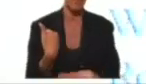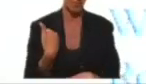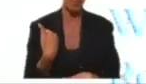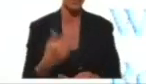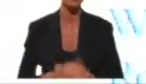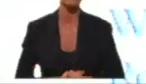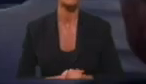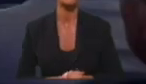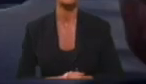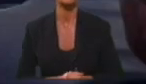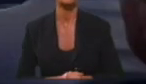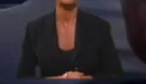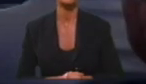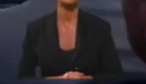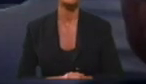Też